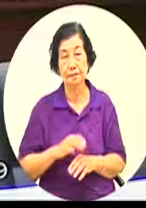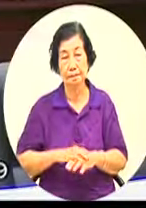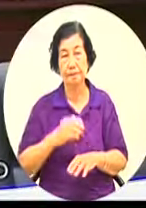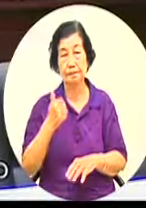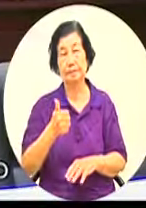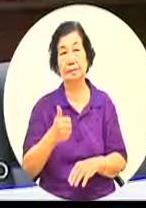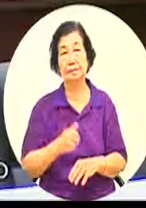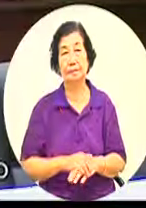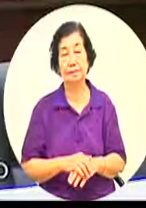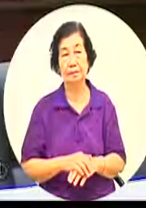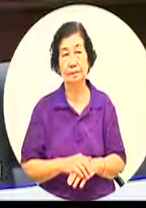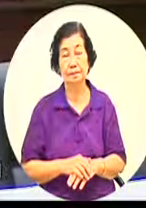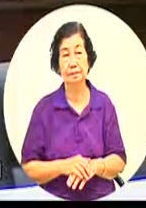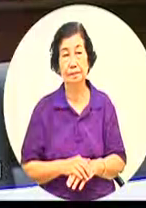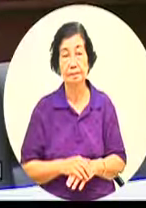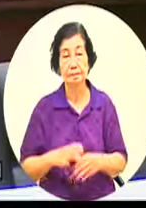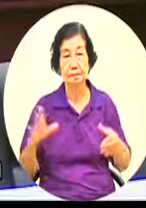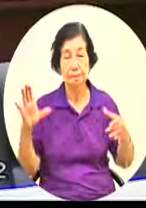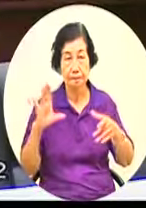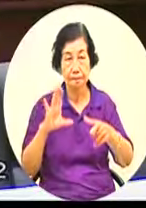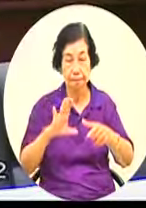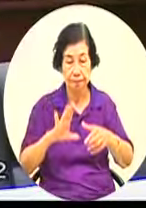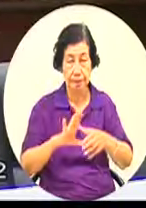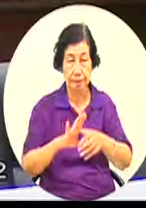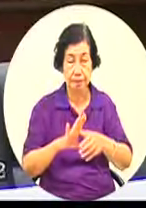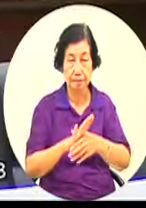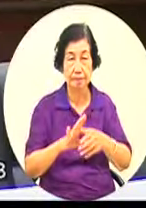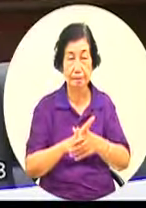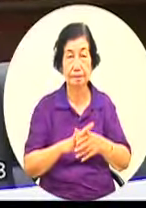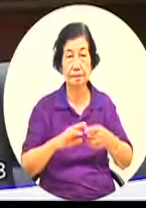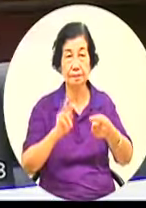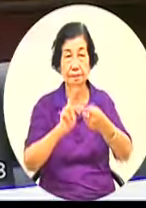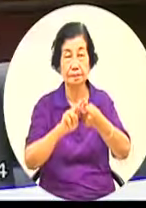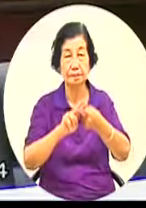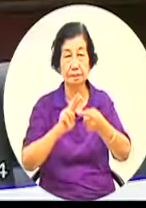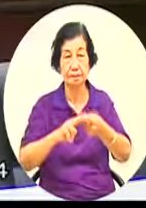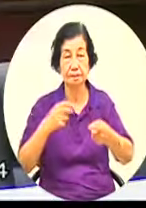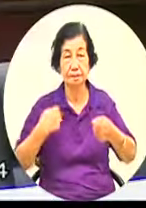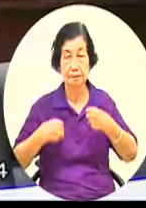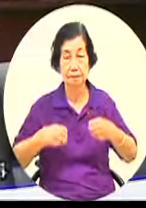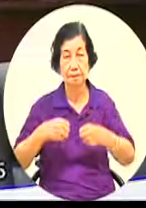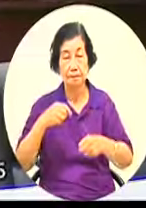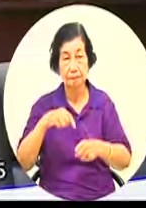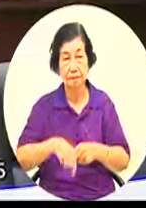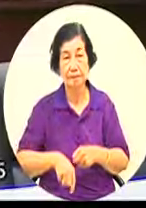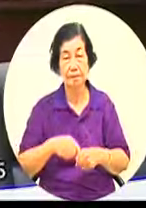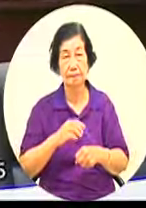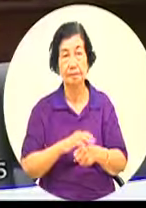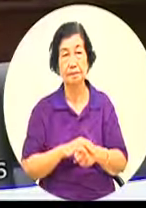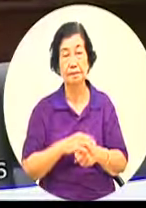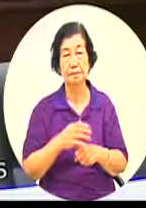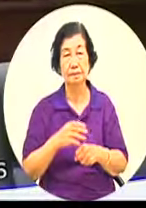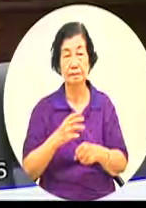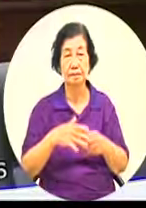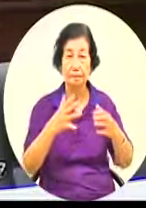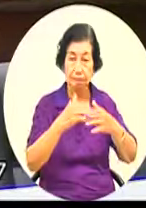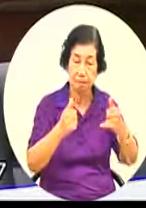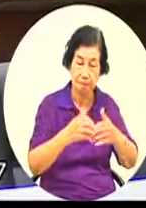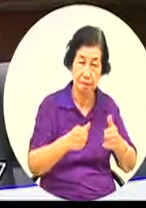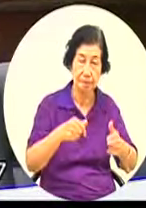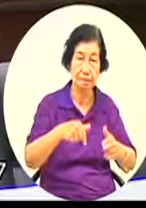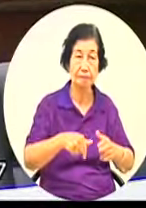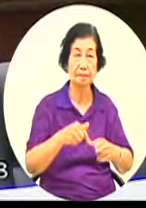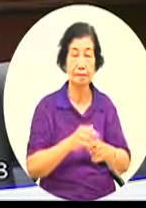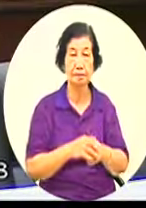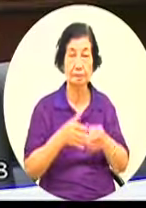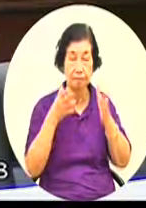的文藻大学同样的概念一样，我们可以借助外力，因为大家对学生这一块，大家